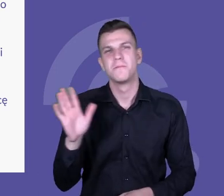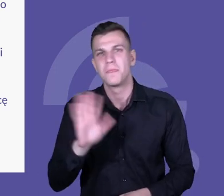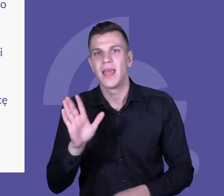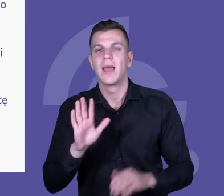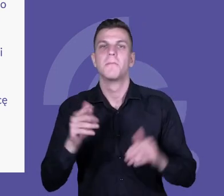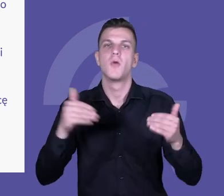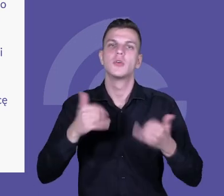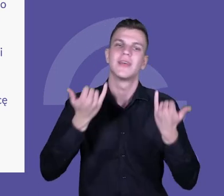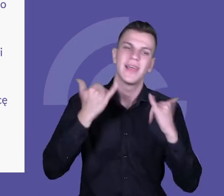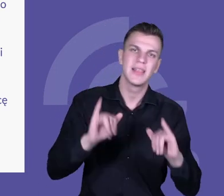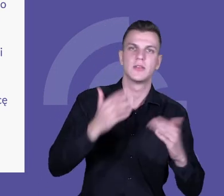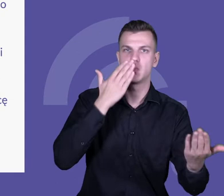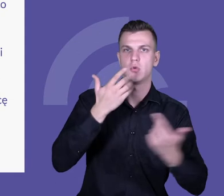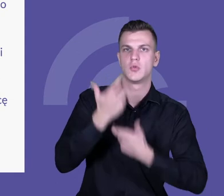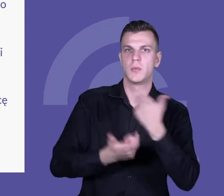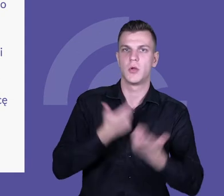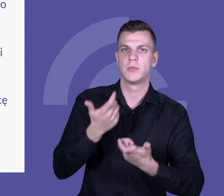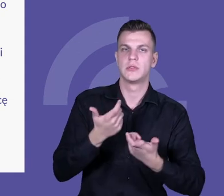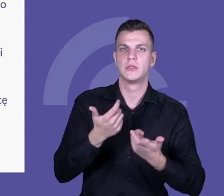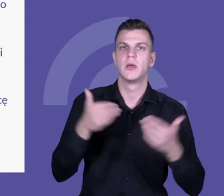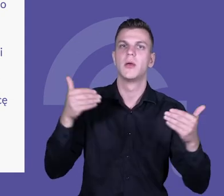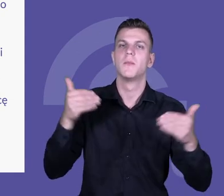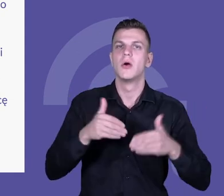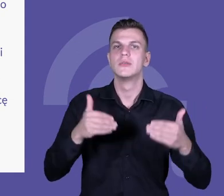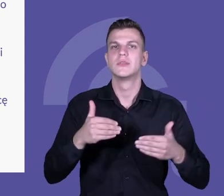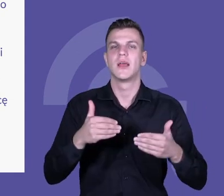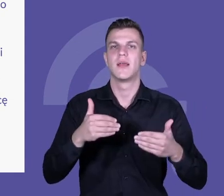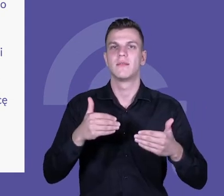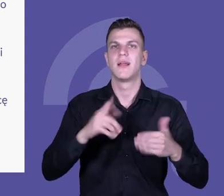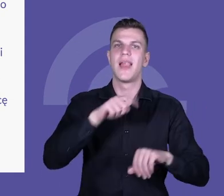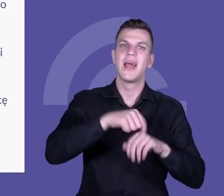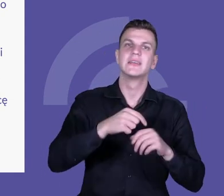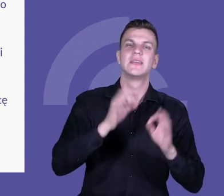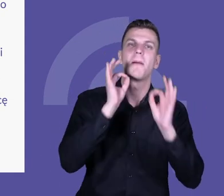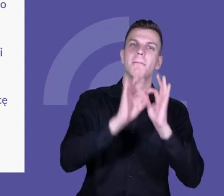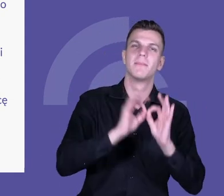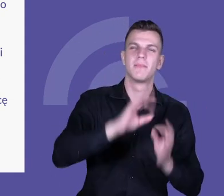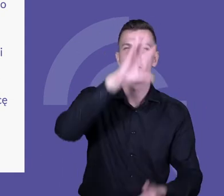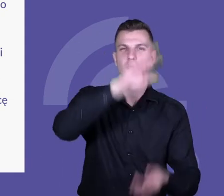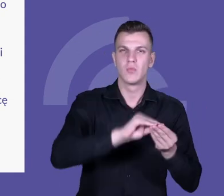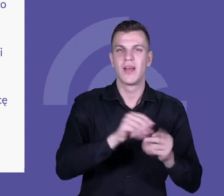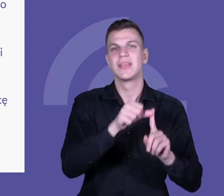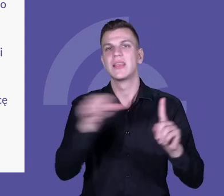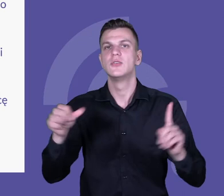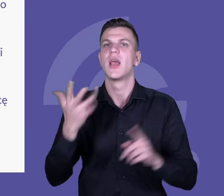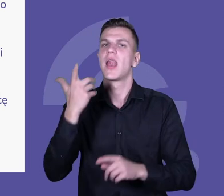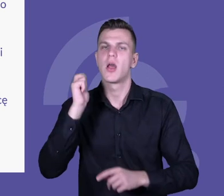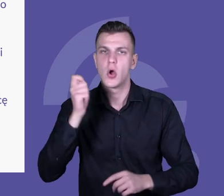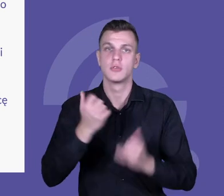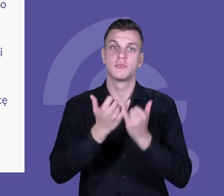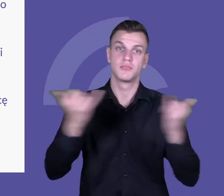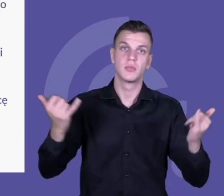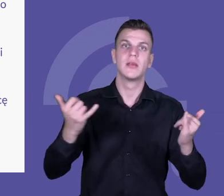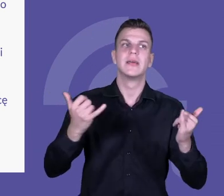godzin poszczególnych lekcji przedmiotowych nie tylko w tygodniu, ale być może nawet w etapie edukacyjnym, żeby tutaj szkoły